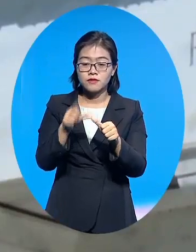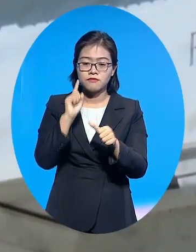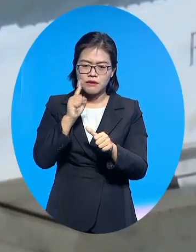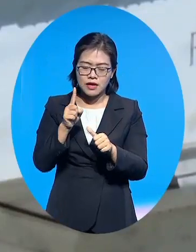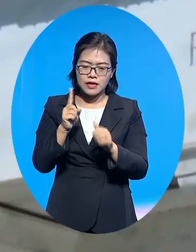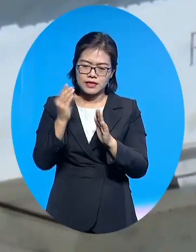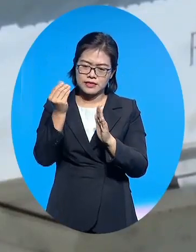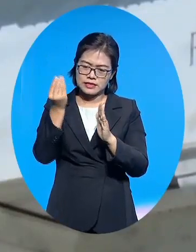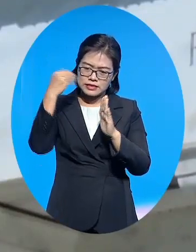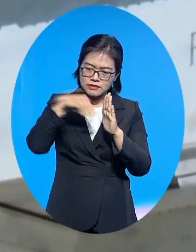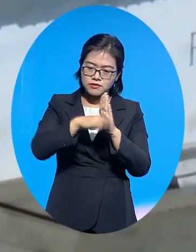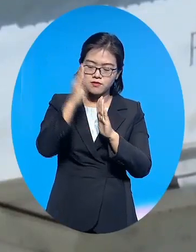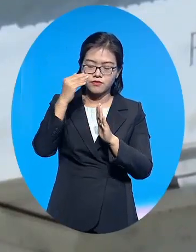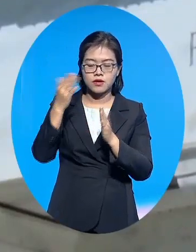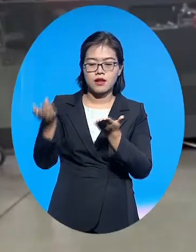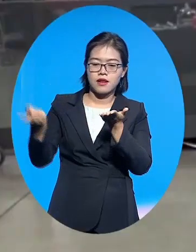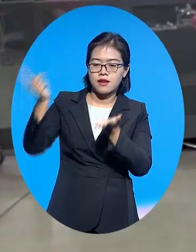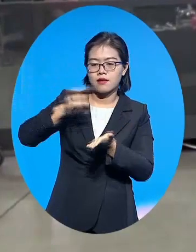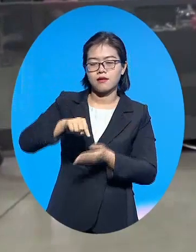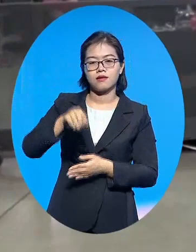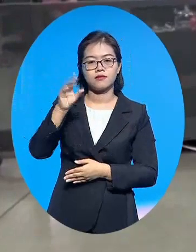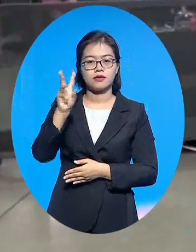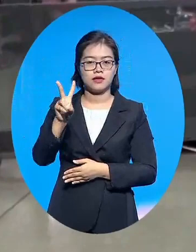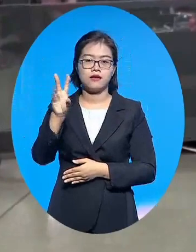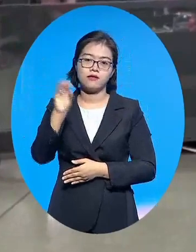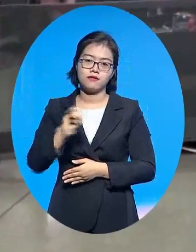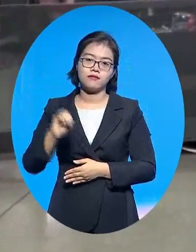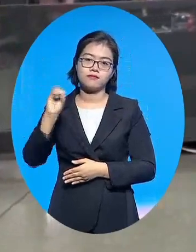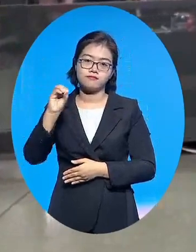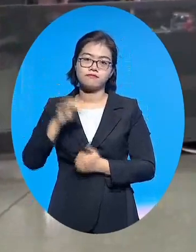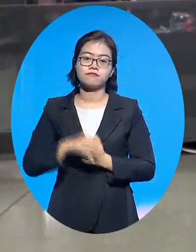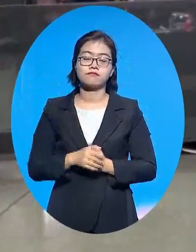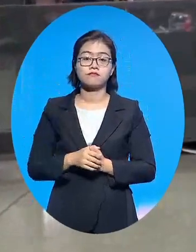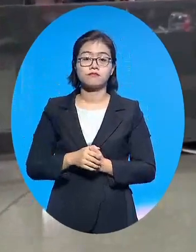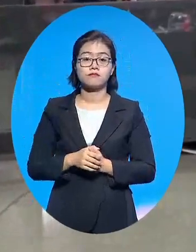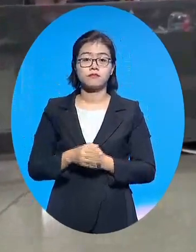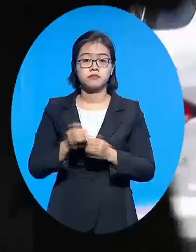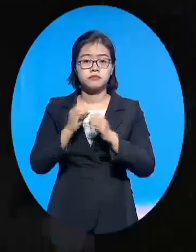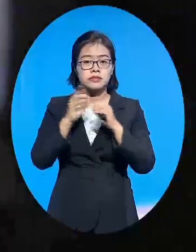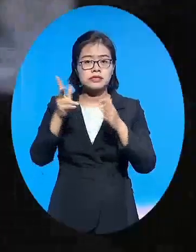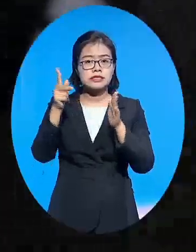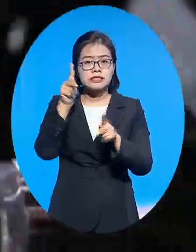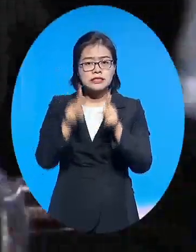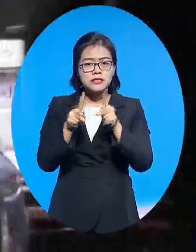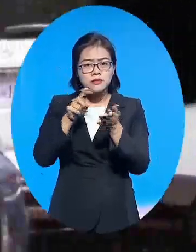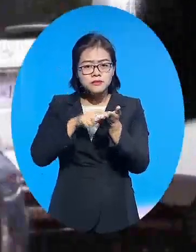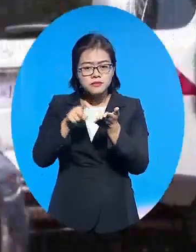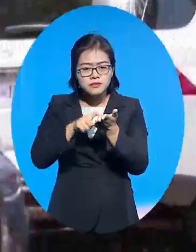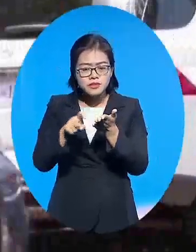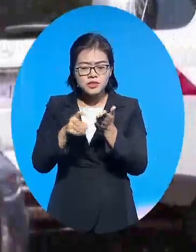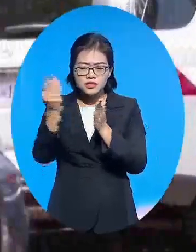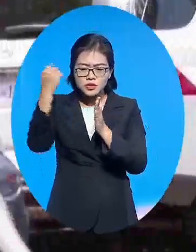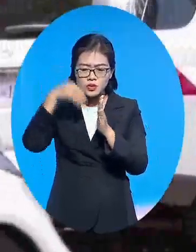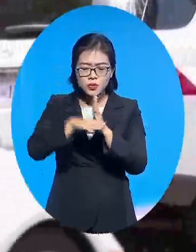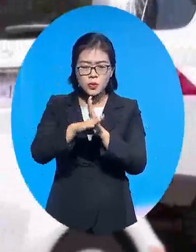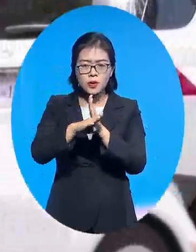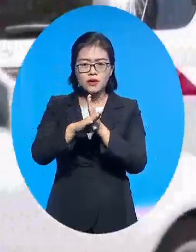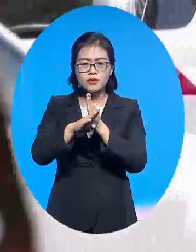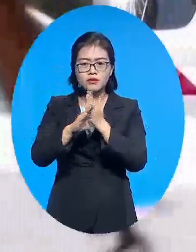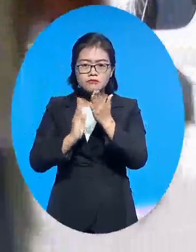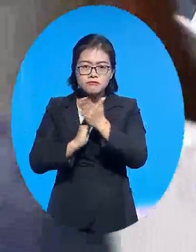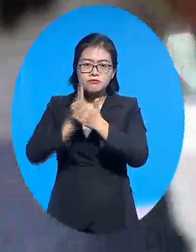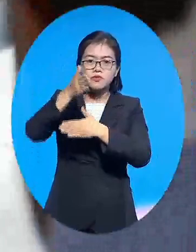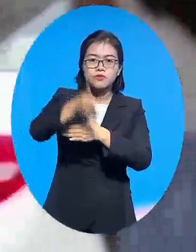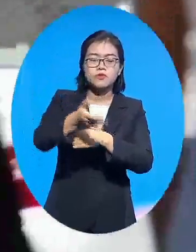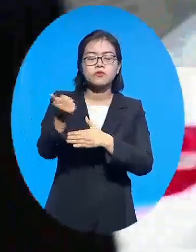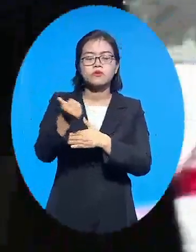mức mục tiêu 2%, Ông cũng cho biết vẫn có cơ hội để nền kinh tế Mỹ thoát khỏi suy thoái Tuy nhiên cơ hội cho một cuộc hạ cánh mềm đã